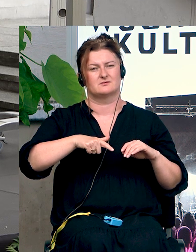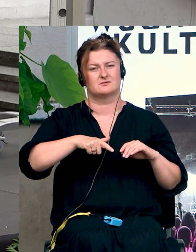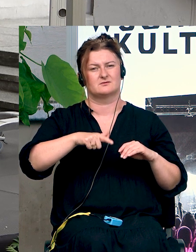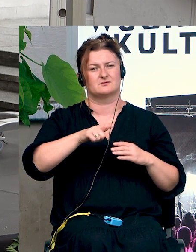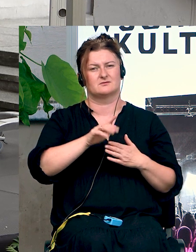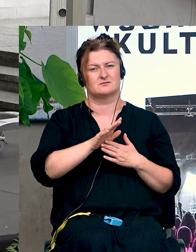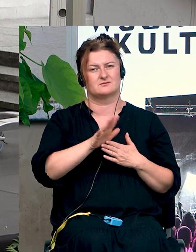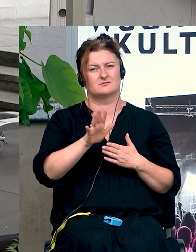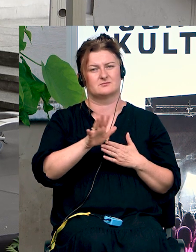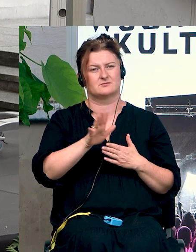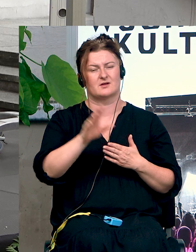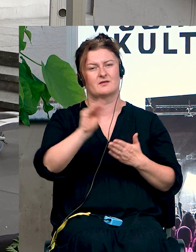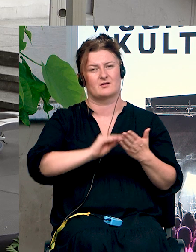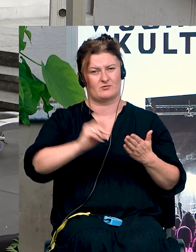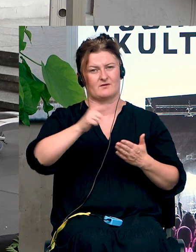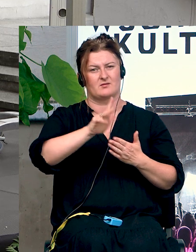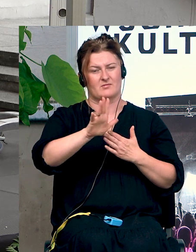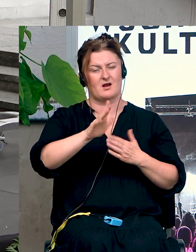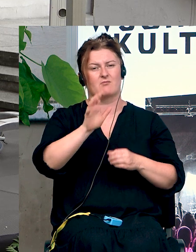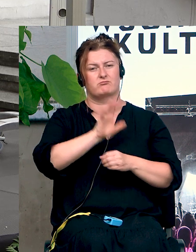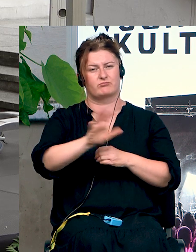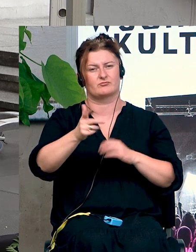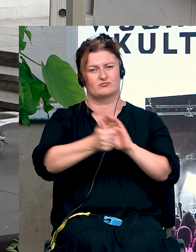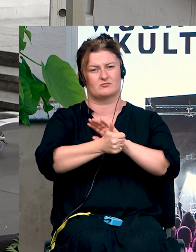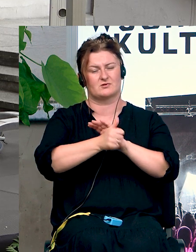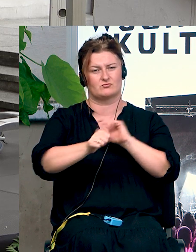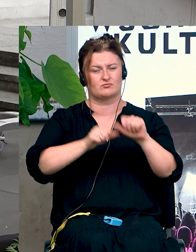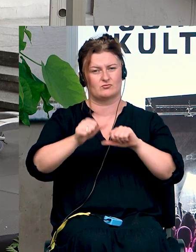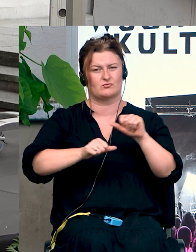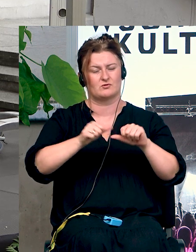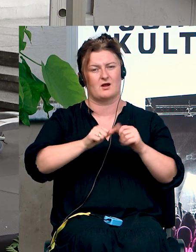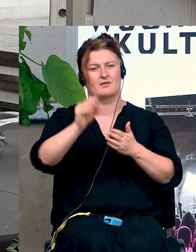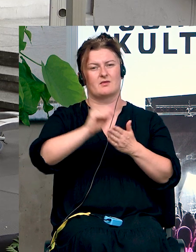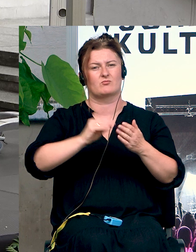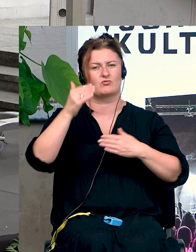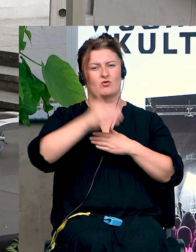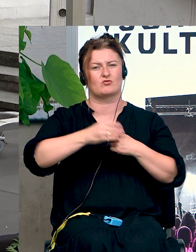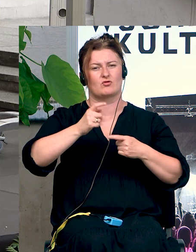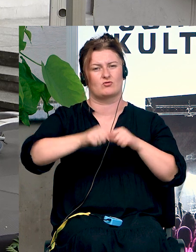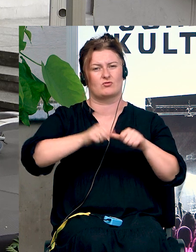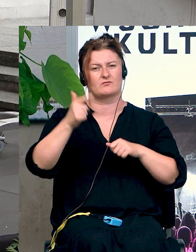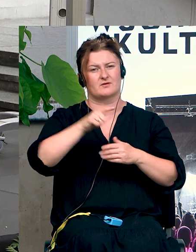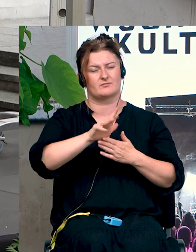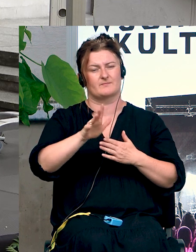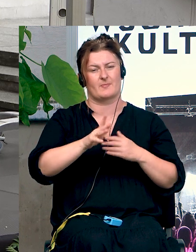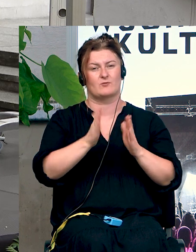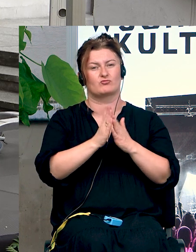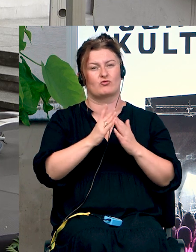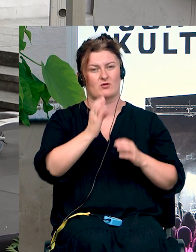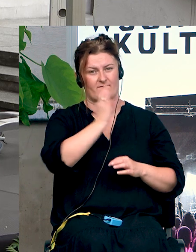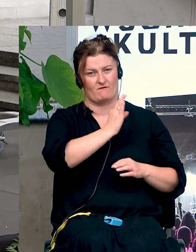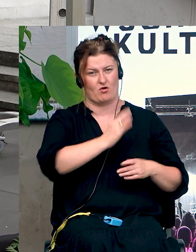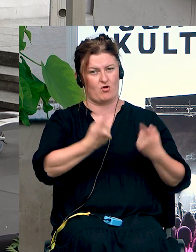2015. Pisana w 15-tomu, wydana w 16-tomu roku. Tak, w samym końcu 15-tomu ona wyszła. Czyli prawie 10 lat temu. Czy ta książka odnosi się do